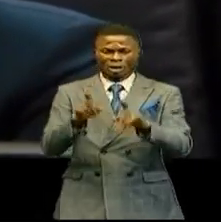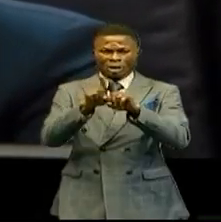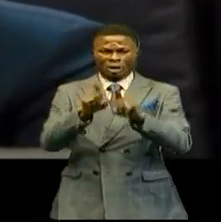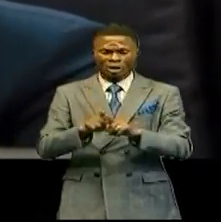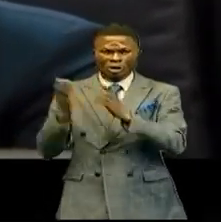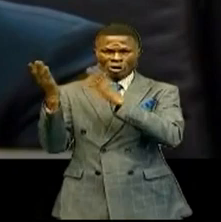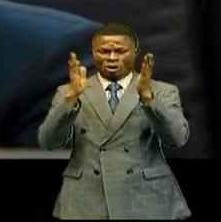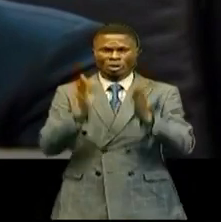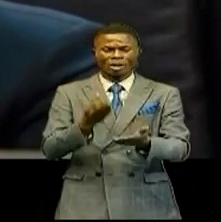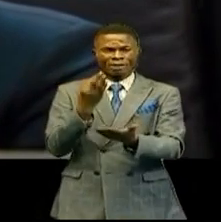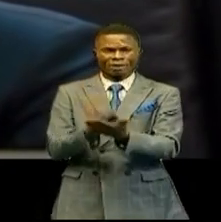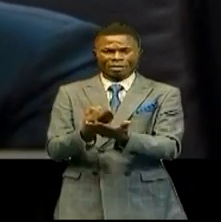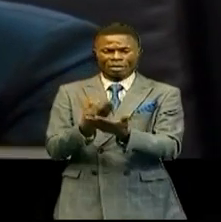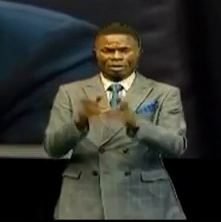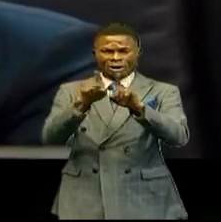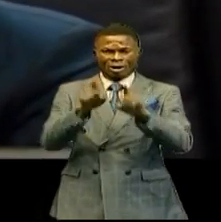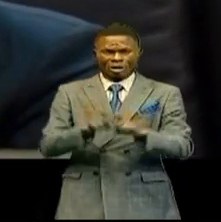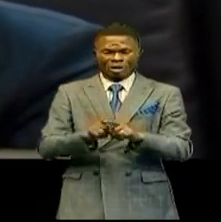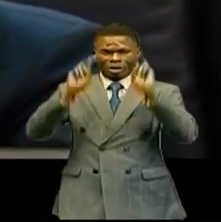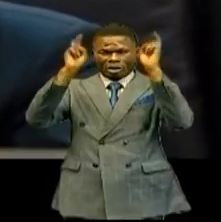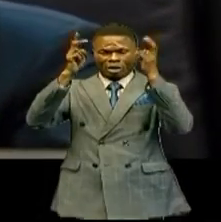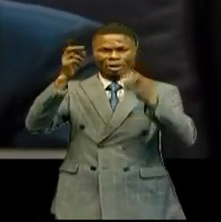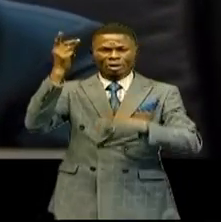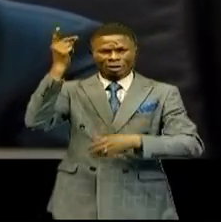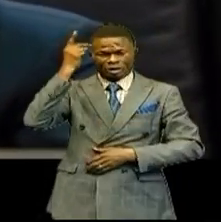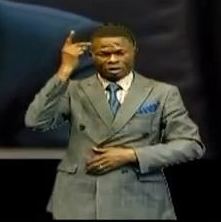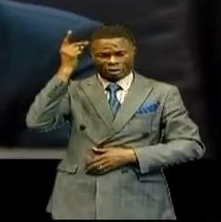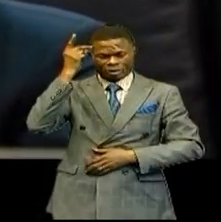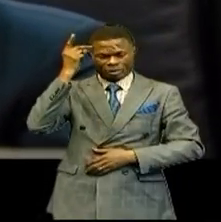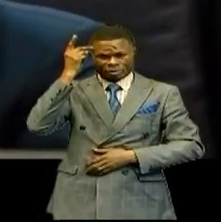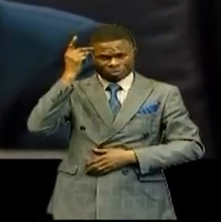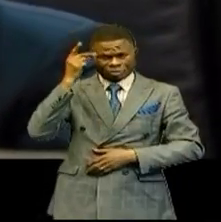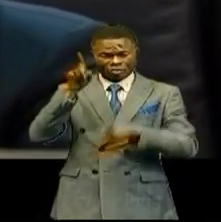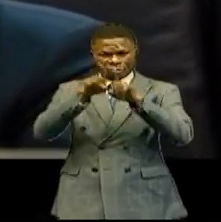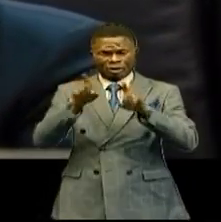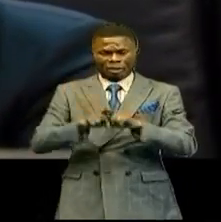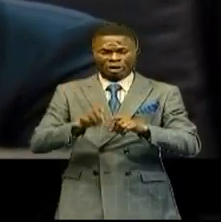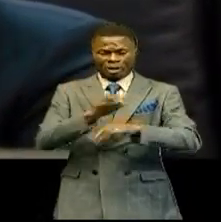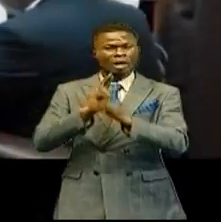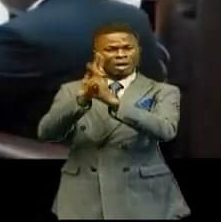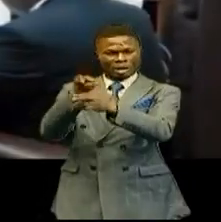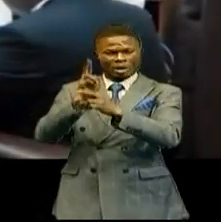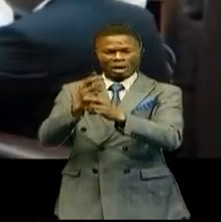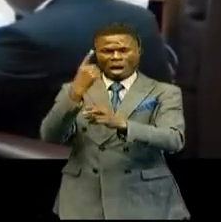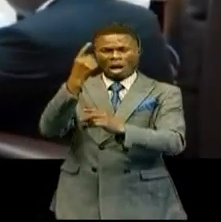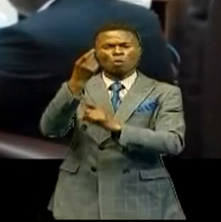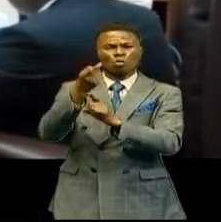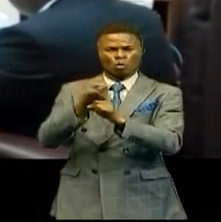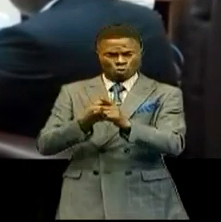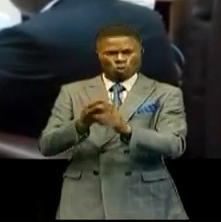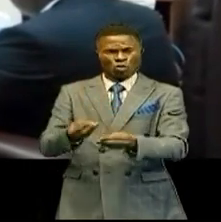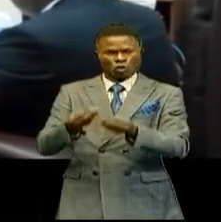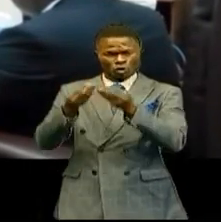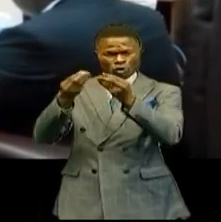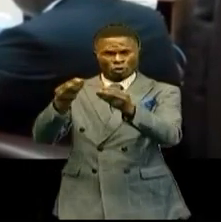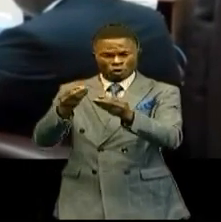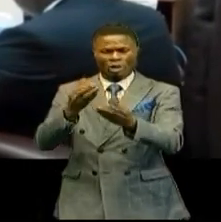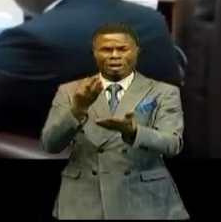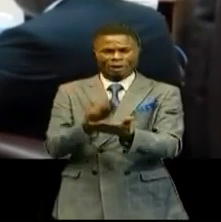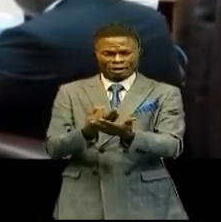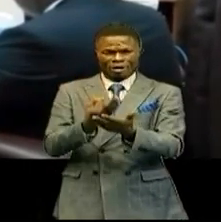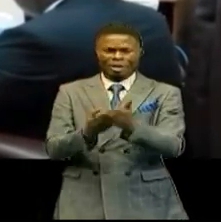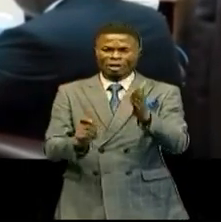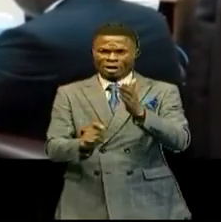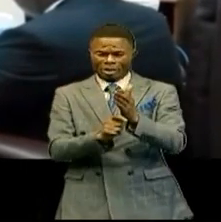la ville-province de Kinshasa et de la présidence de la République. Un rapport mensuel, technique et financier,